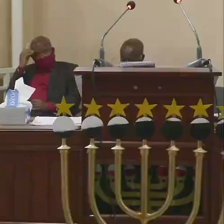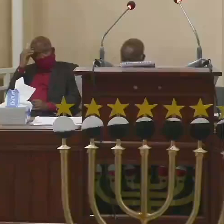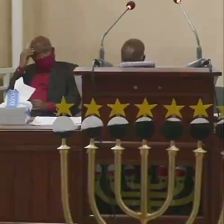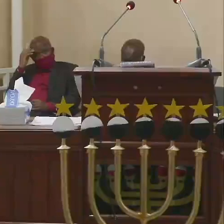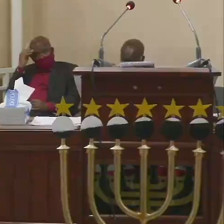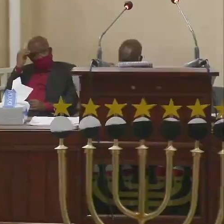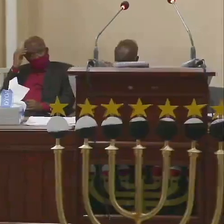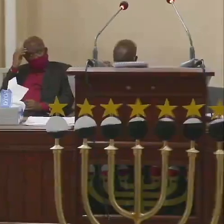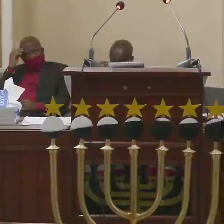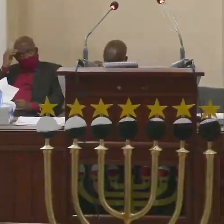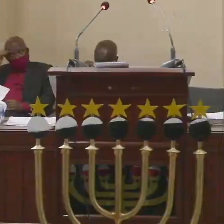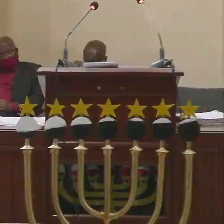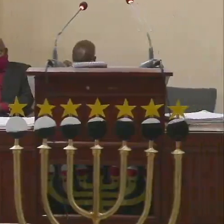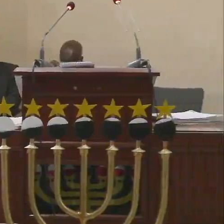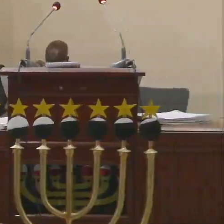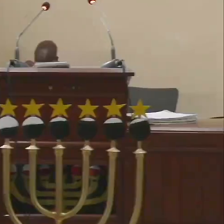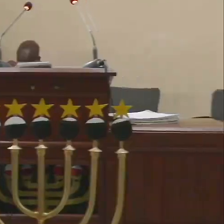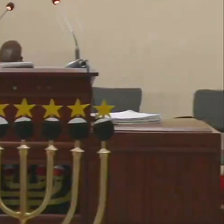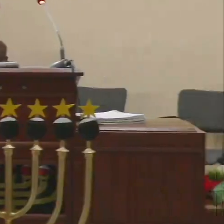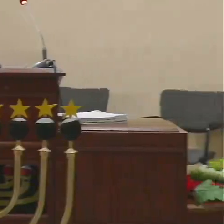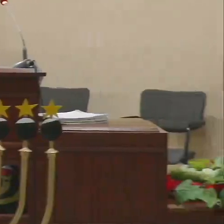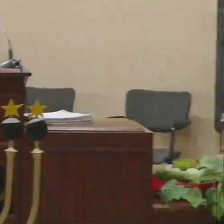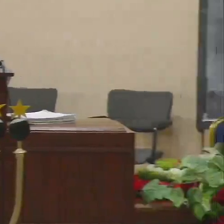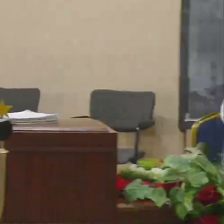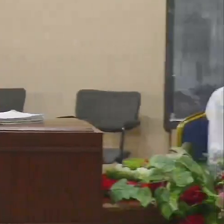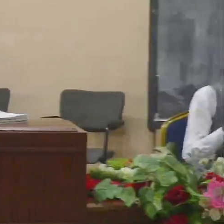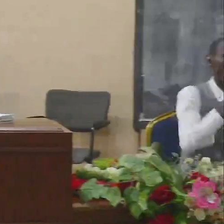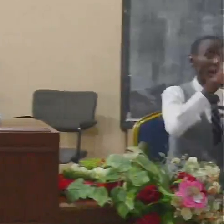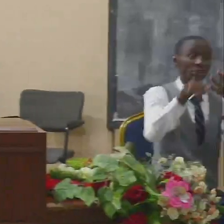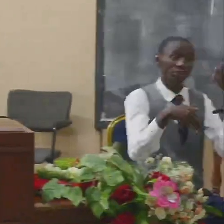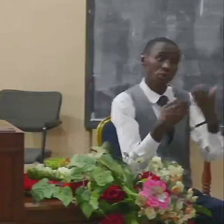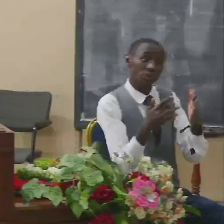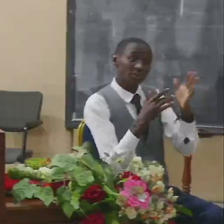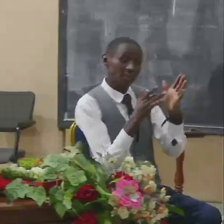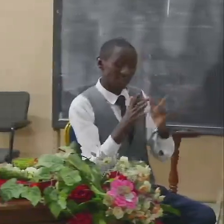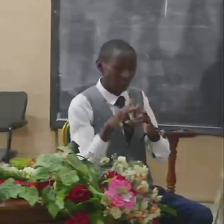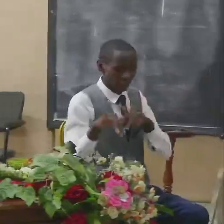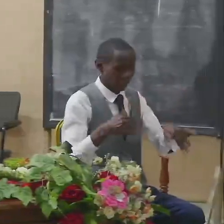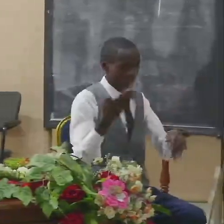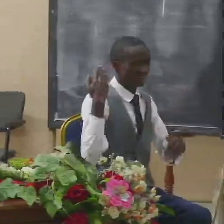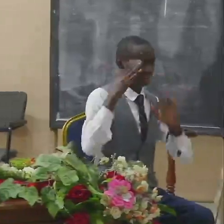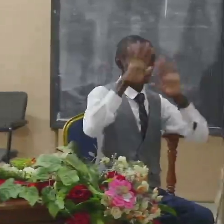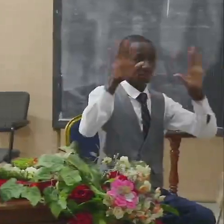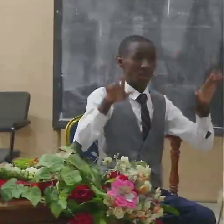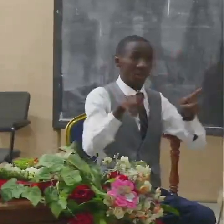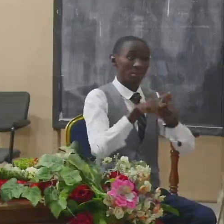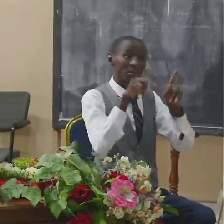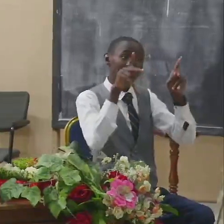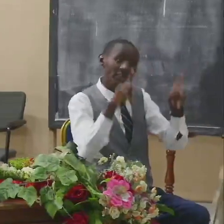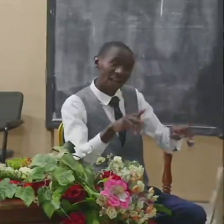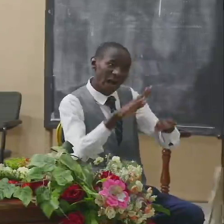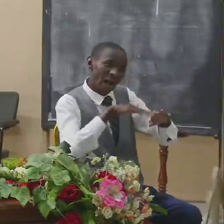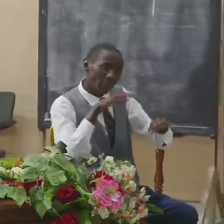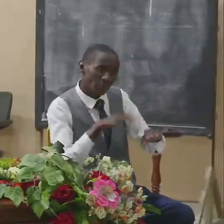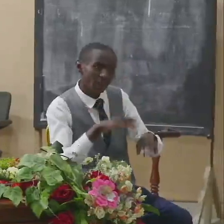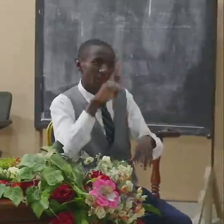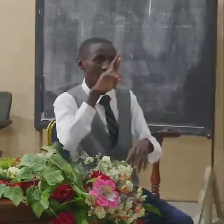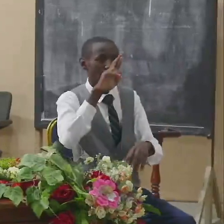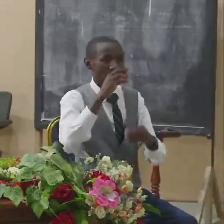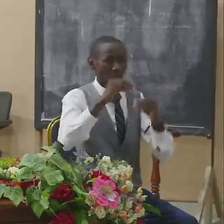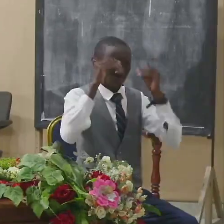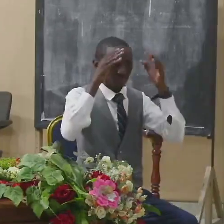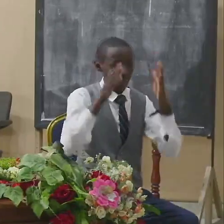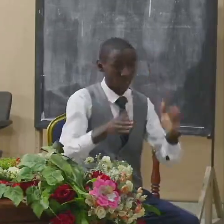anajulikana Yerusalemu na miji yote fasi yote. Yesu alikuwa anamjua. Alikuwa anafanya miujiza. Na kulikuwa watu walikuwa wanamuita